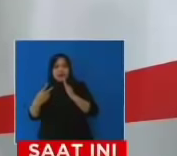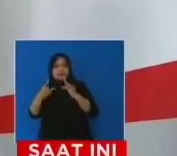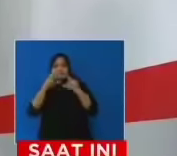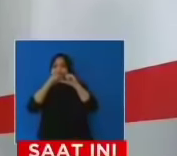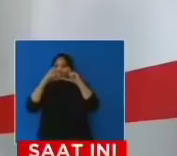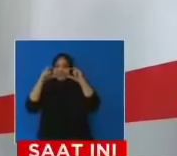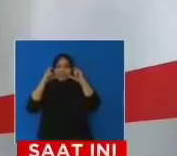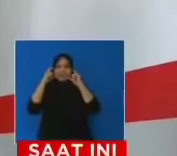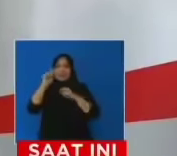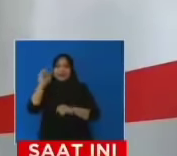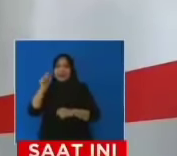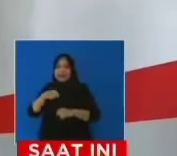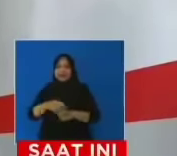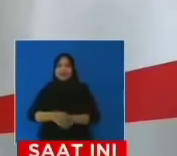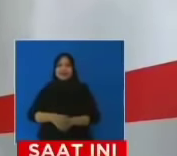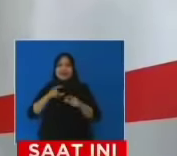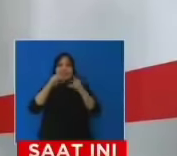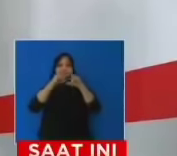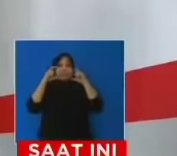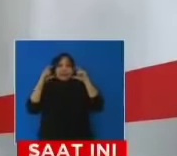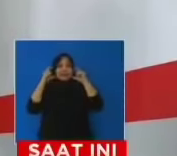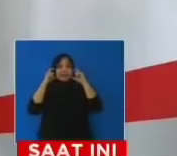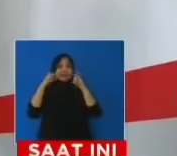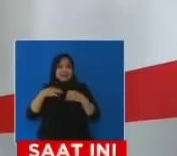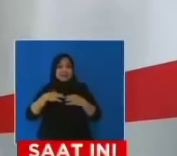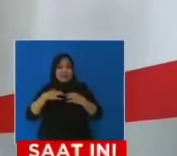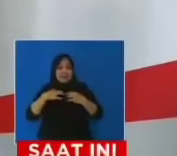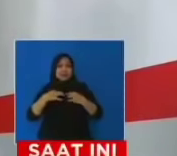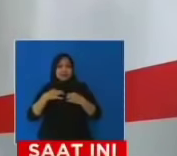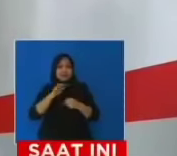Pakailah masker kain, itu sudah cukup.